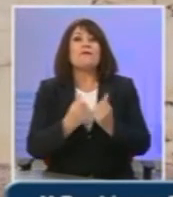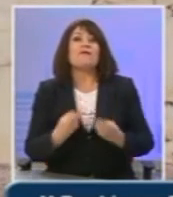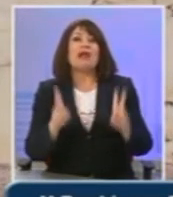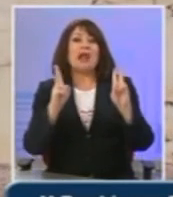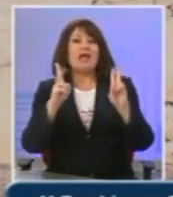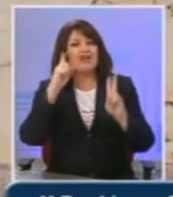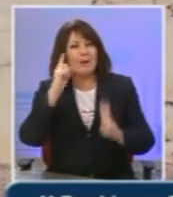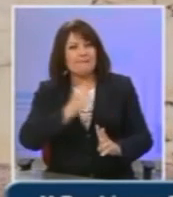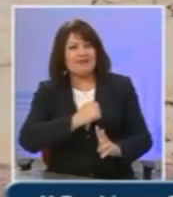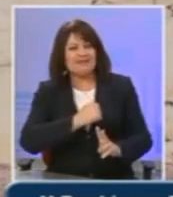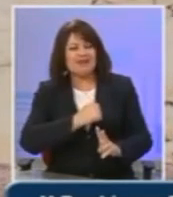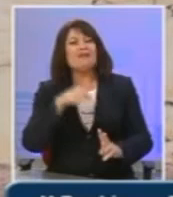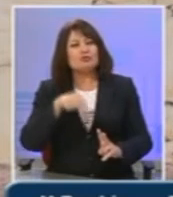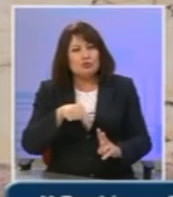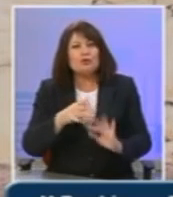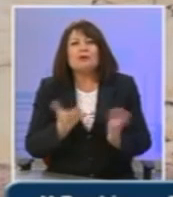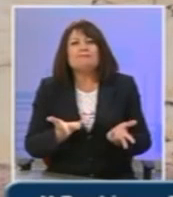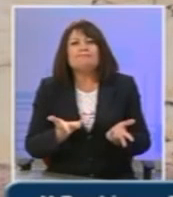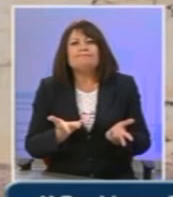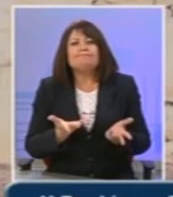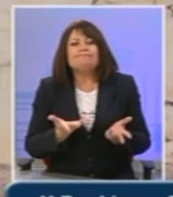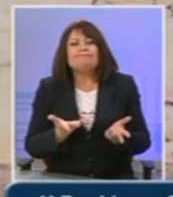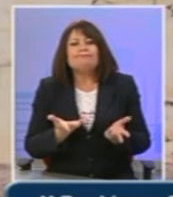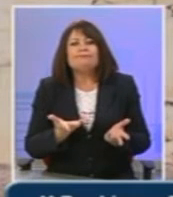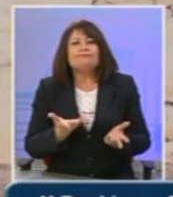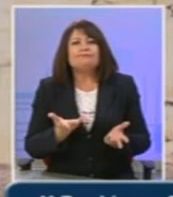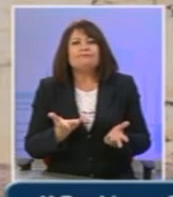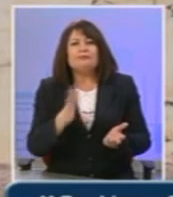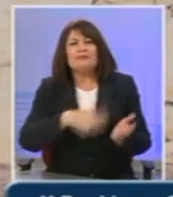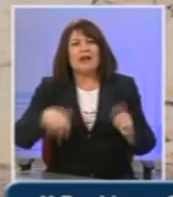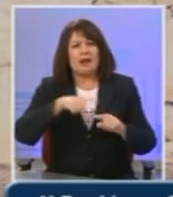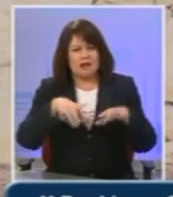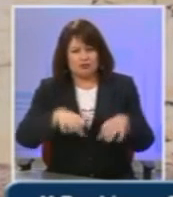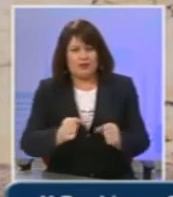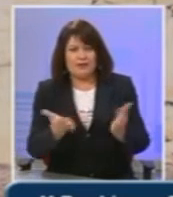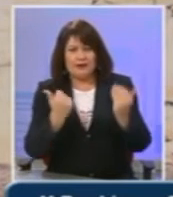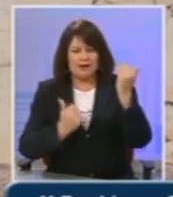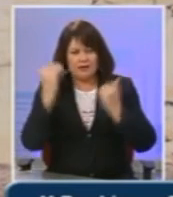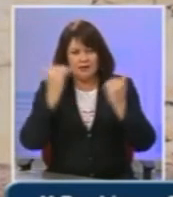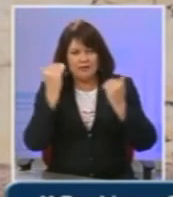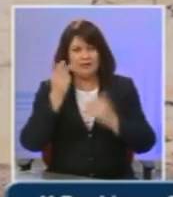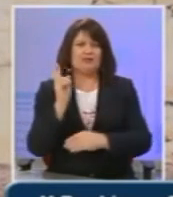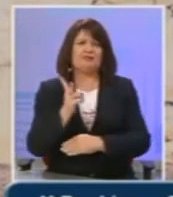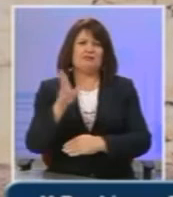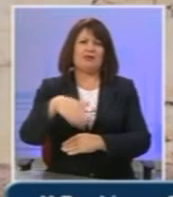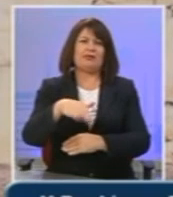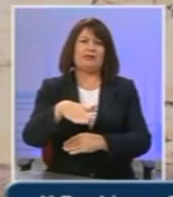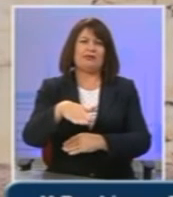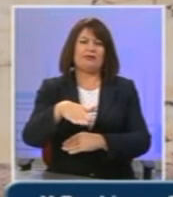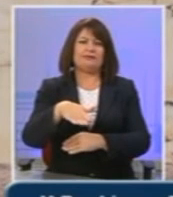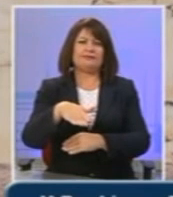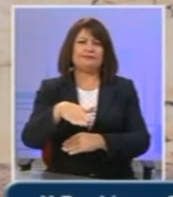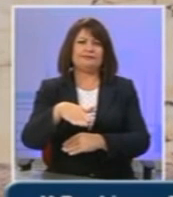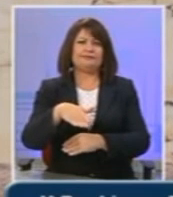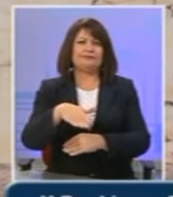δογμάτων. Όσο εν τέλει η λαϊκή κυριαρχία αμφισβητείται όταν δεν λιδωρείται και δεν απαξιώνεται από τα